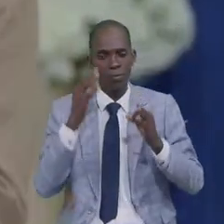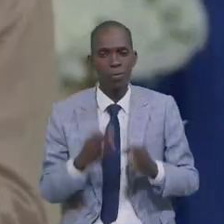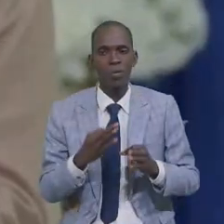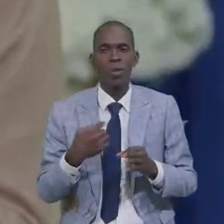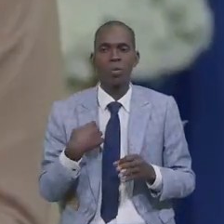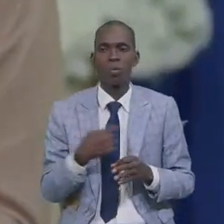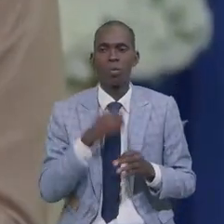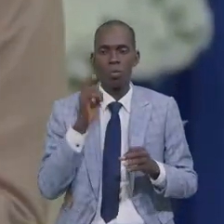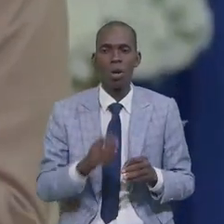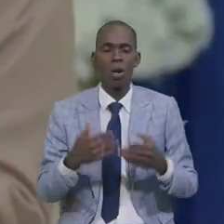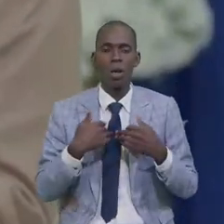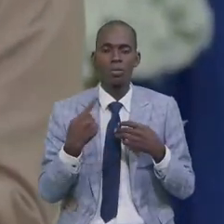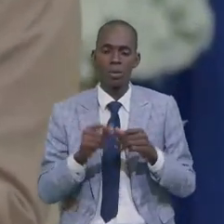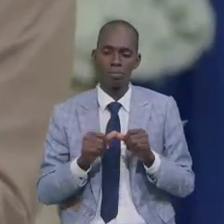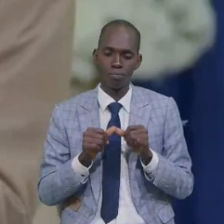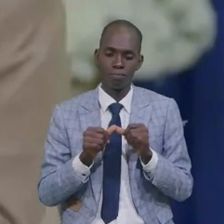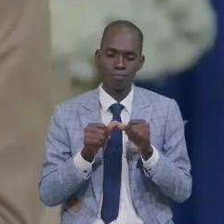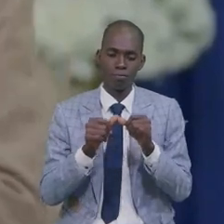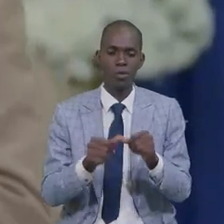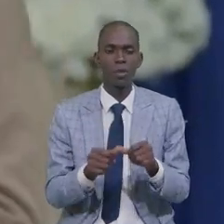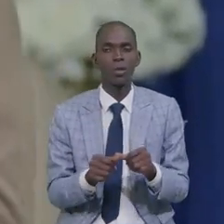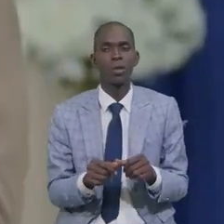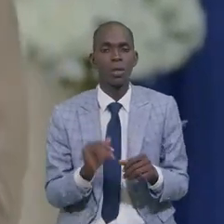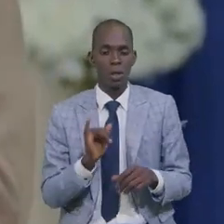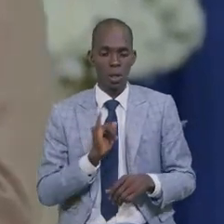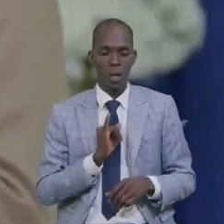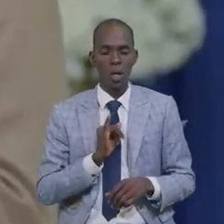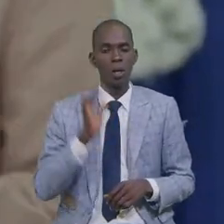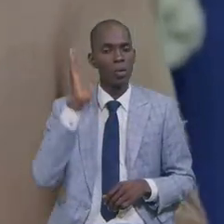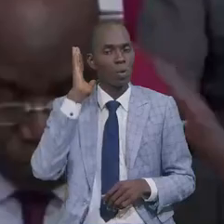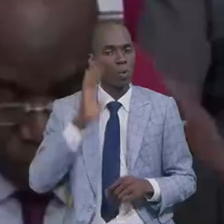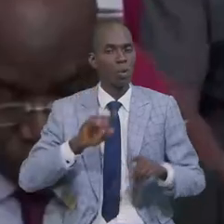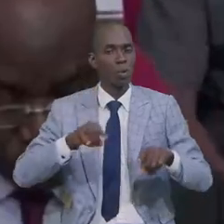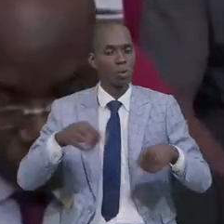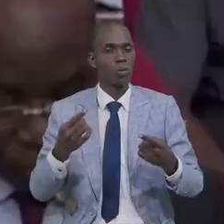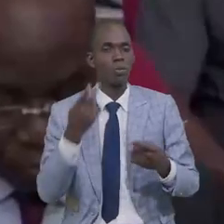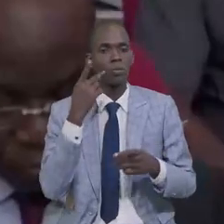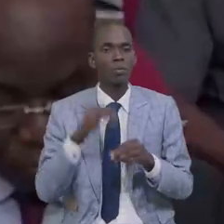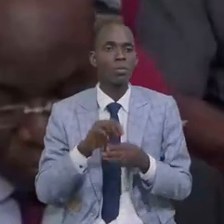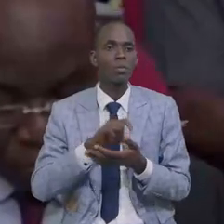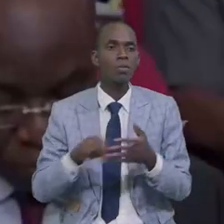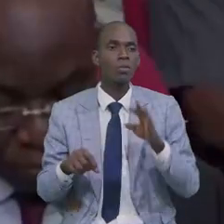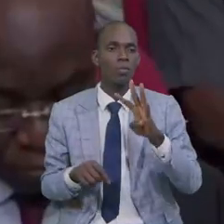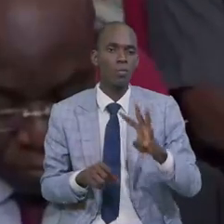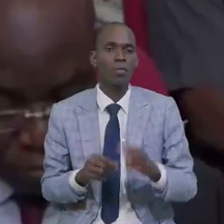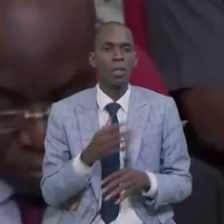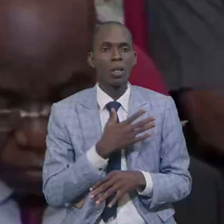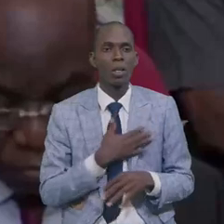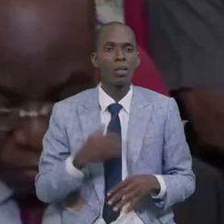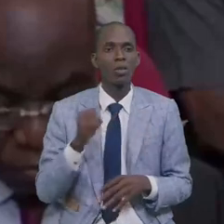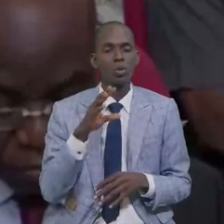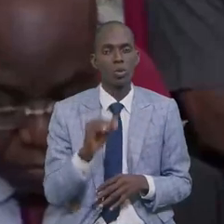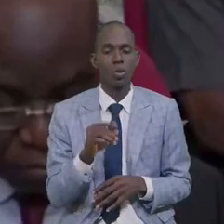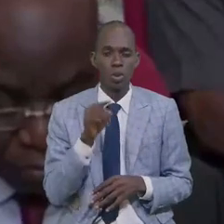devons avoir la persévérance. J'irai. Verset 4. Il partit